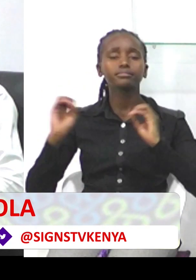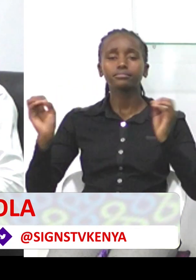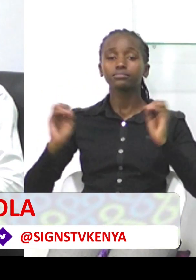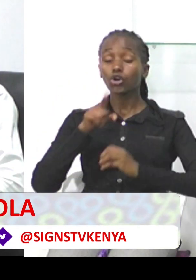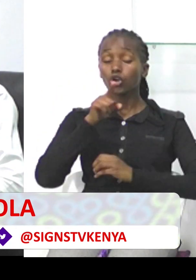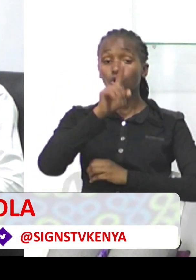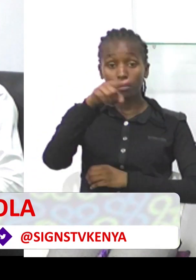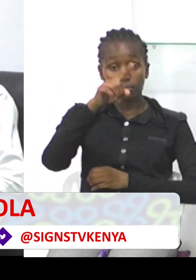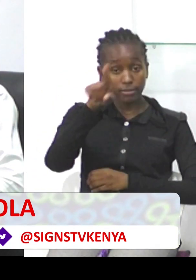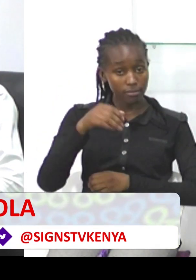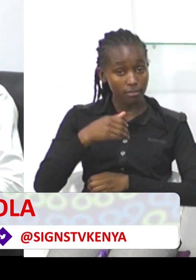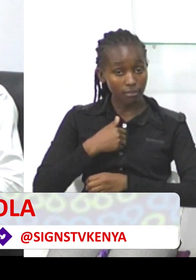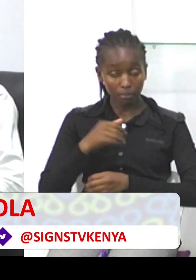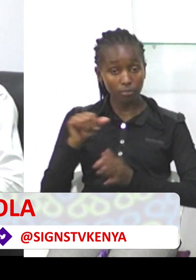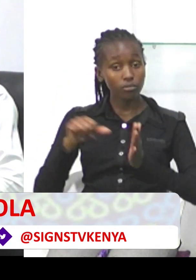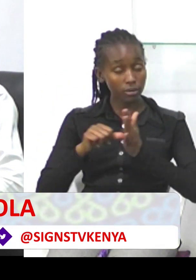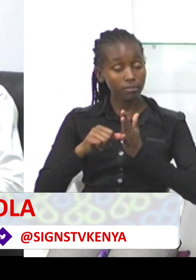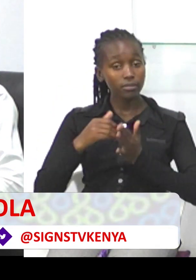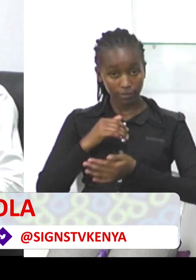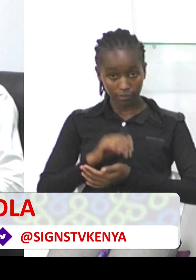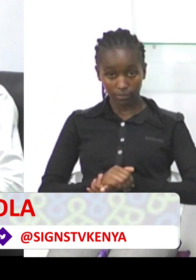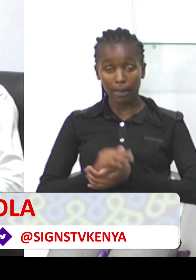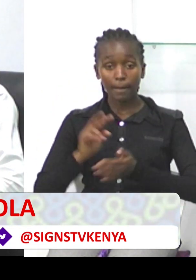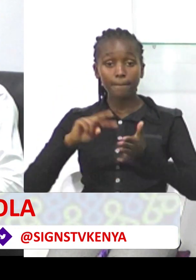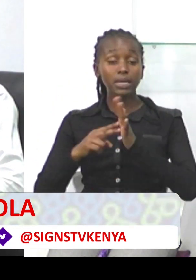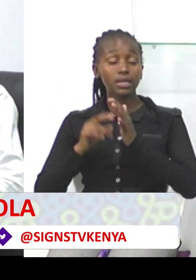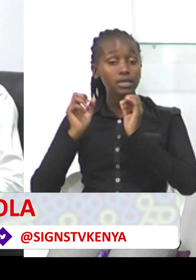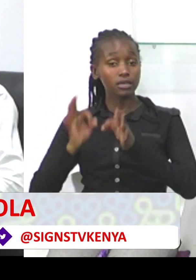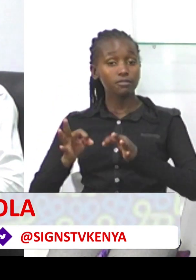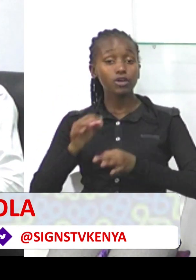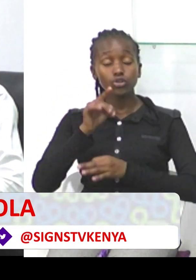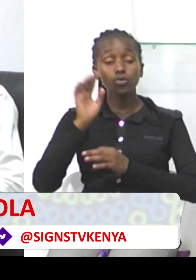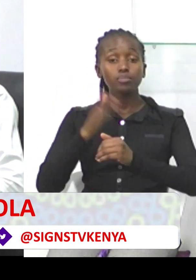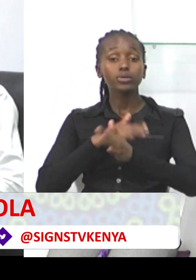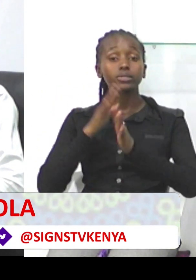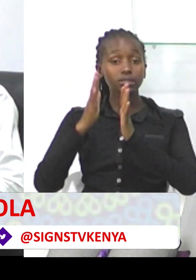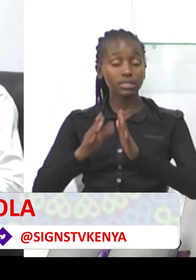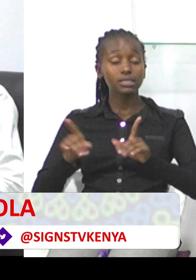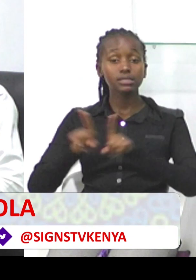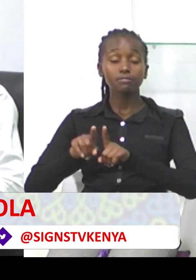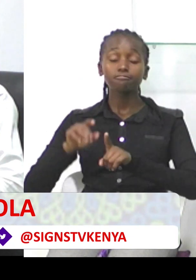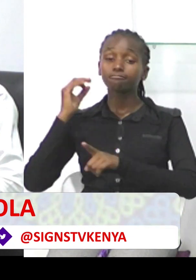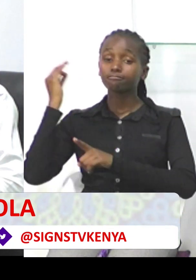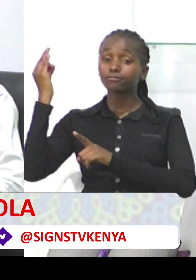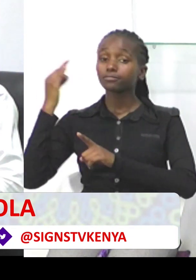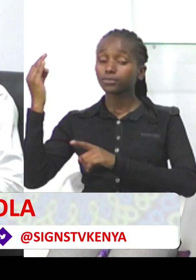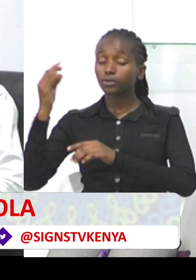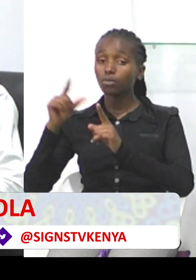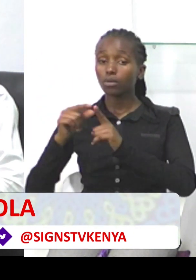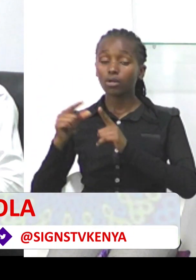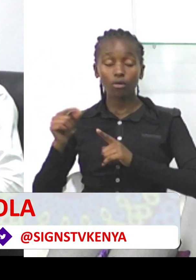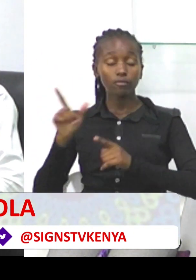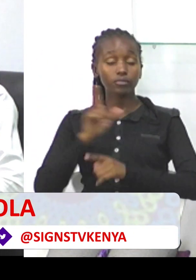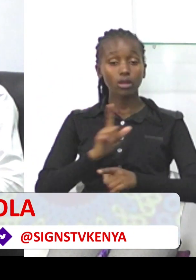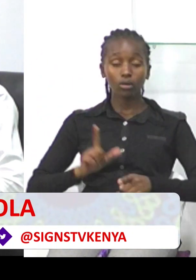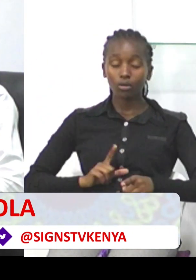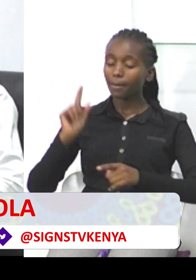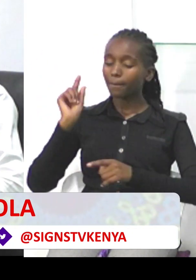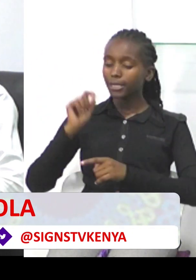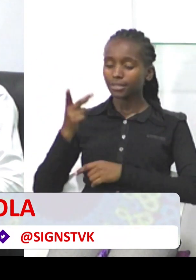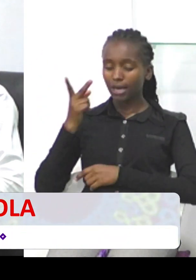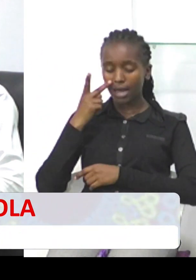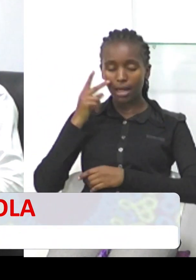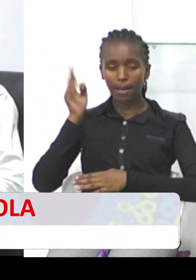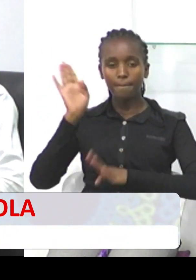So kama wewe ni mwimbaji, wewe ni minister of God, please angalia mwenendo zako.